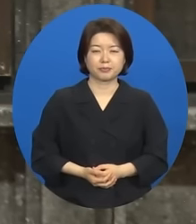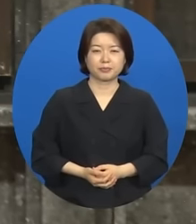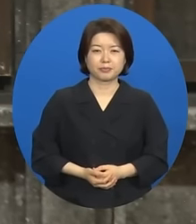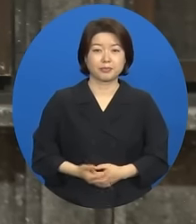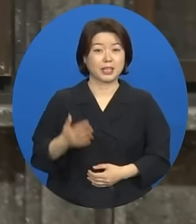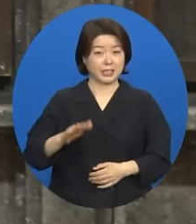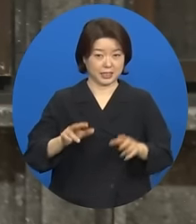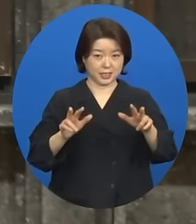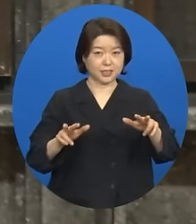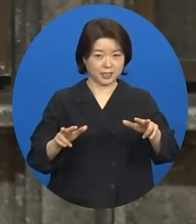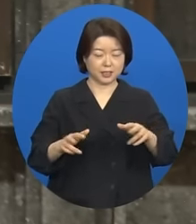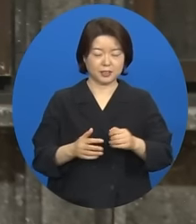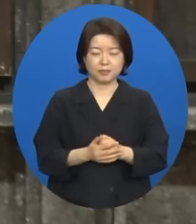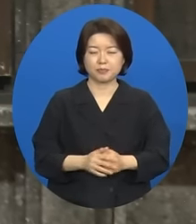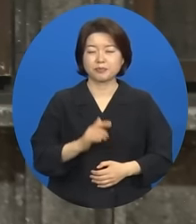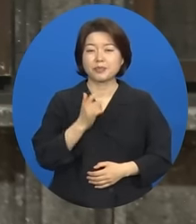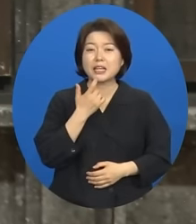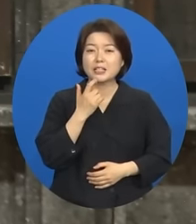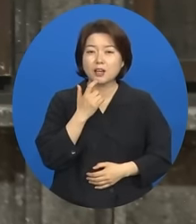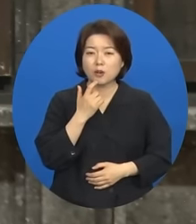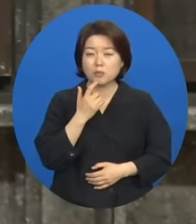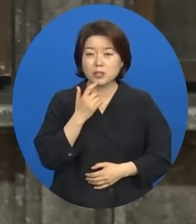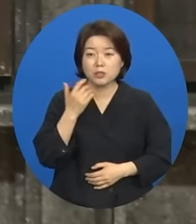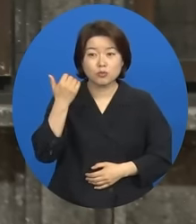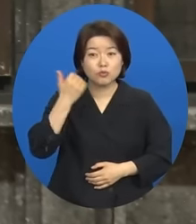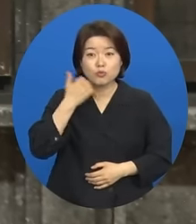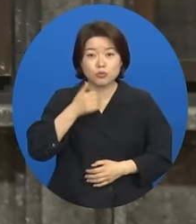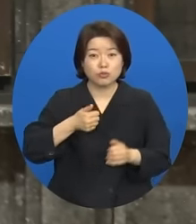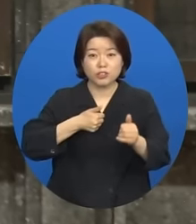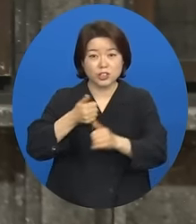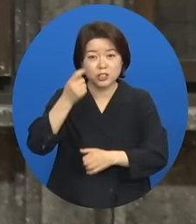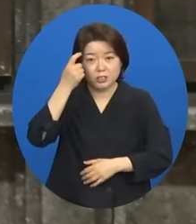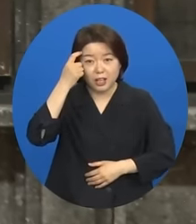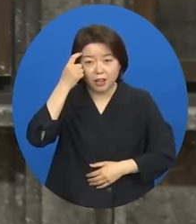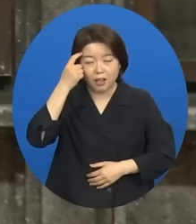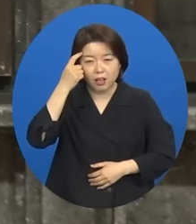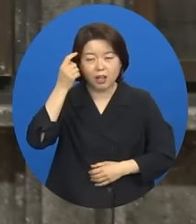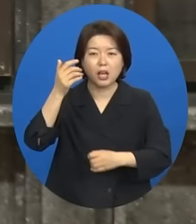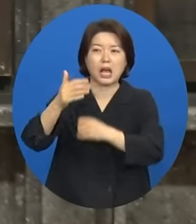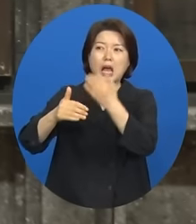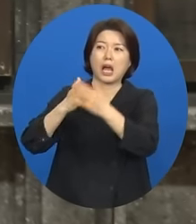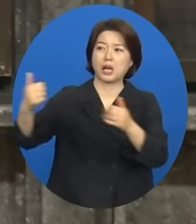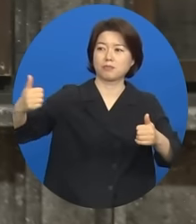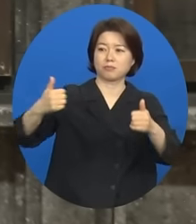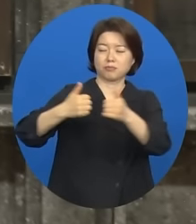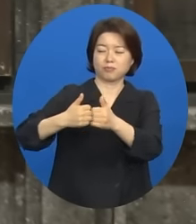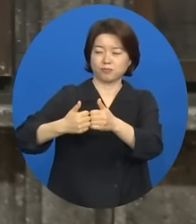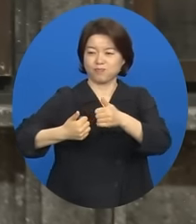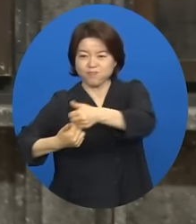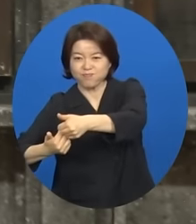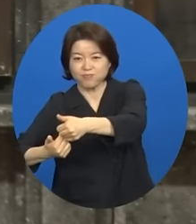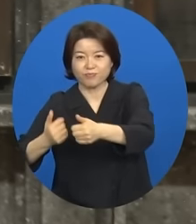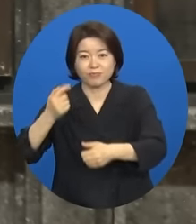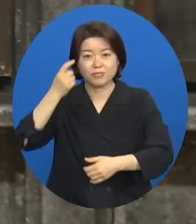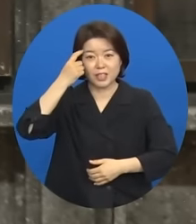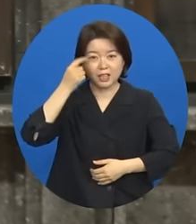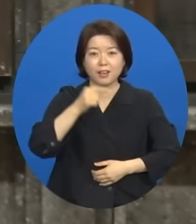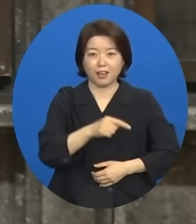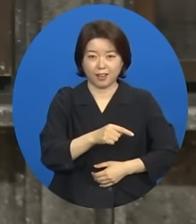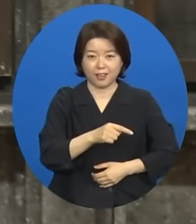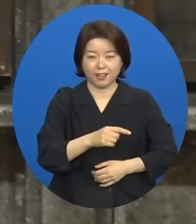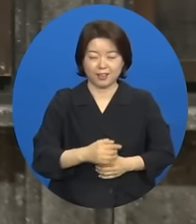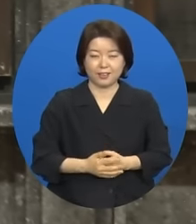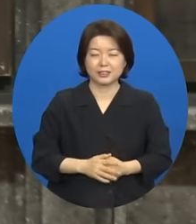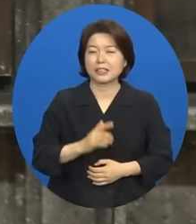근데 지금 이 야곱이 누구도 이기려 합니까? 하나님도 이기려 하고 있어요.